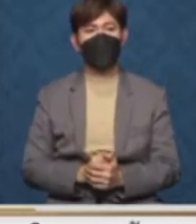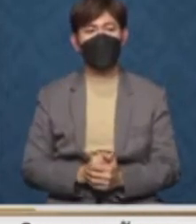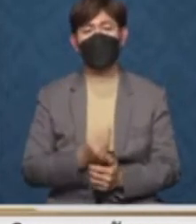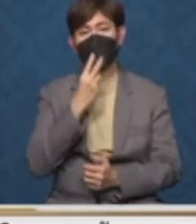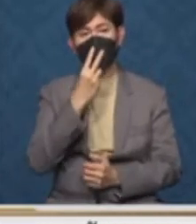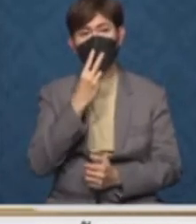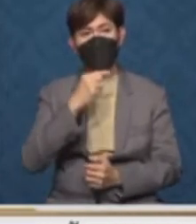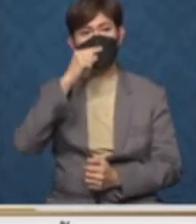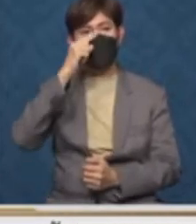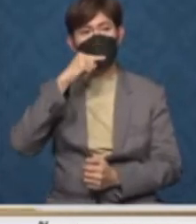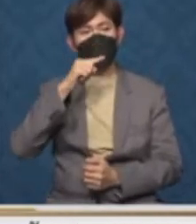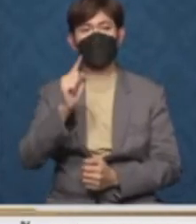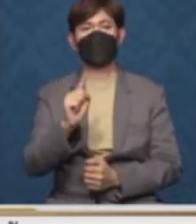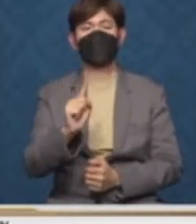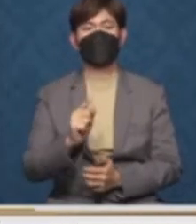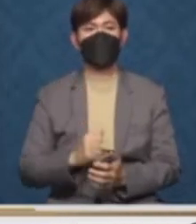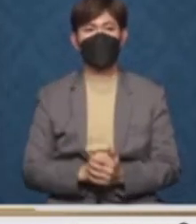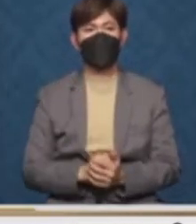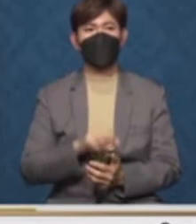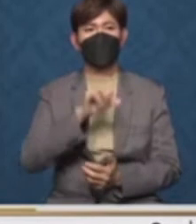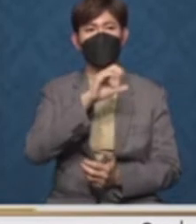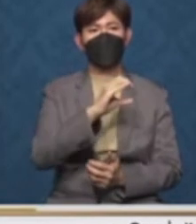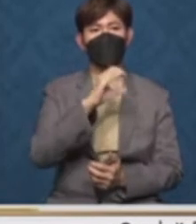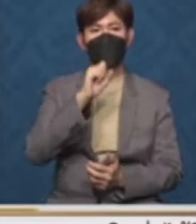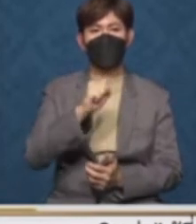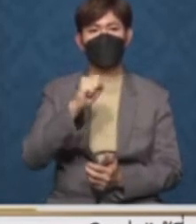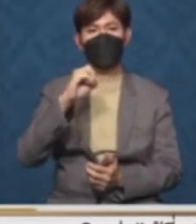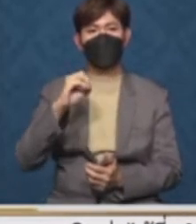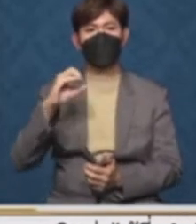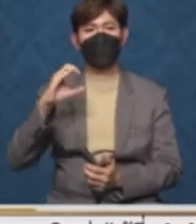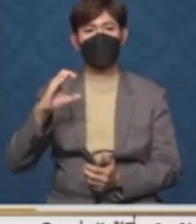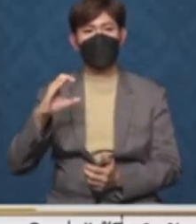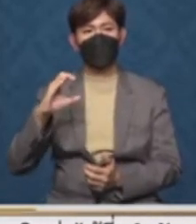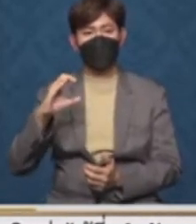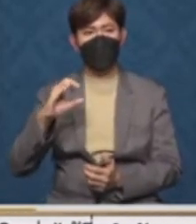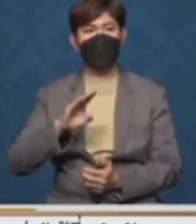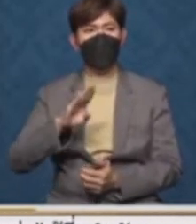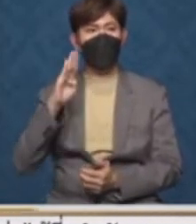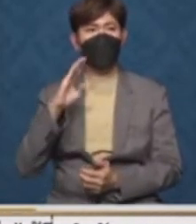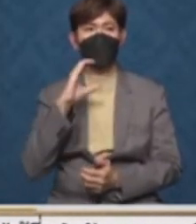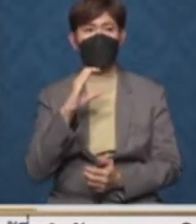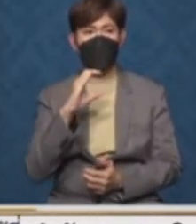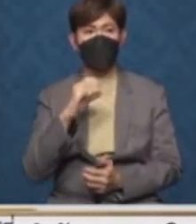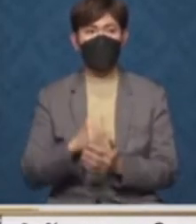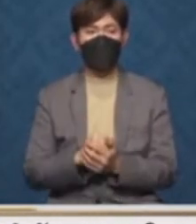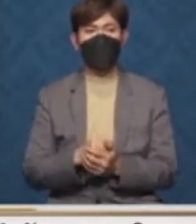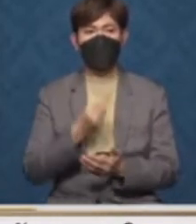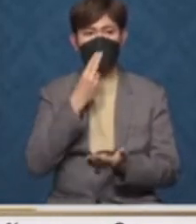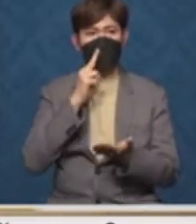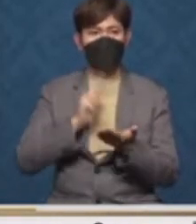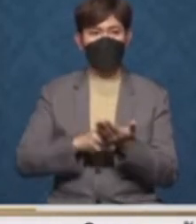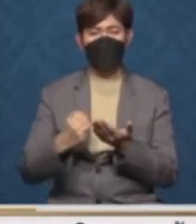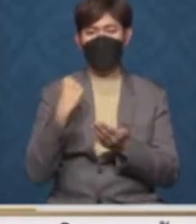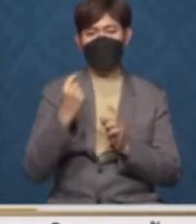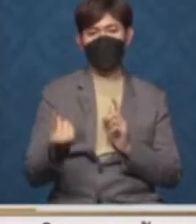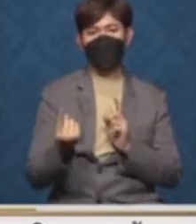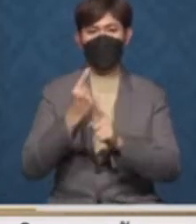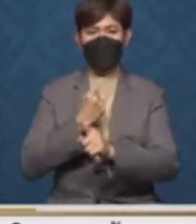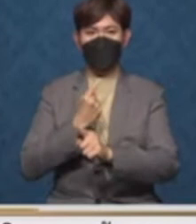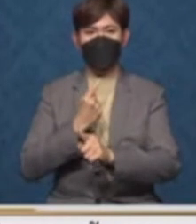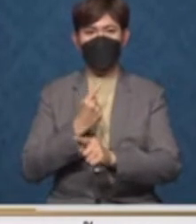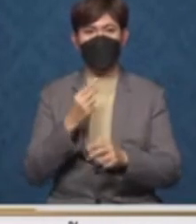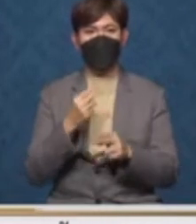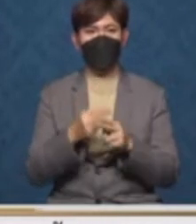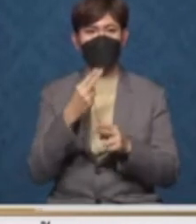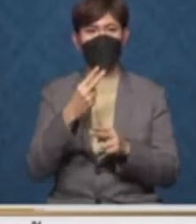ใหม่ในประเทศไทยครับ CSOC เนี่ยนะครับก็มีหนังสือในการมอบอำนาจนะครับให้กับนามสกุล